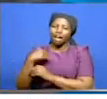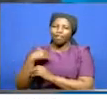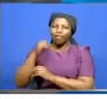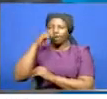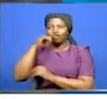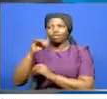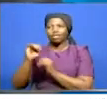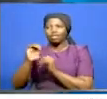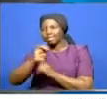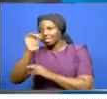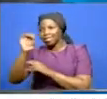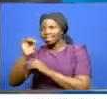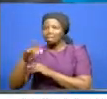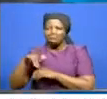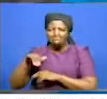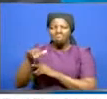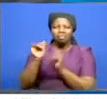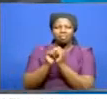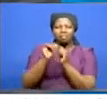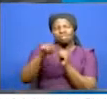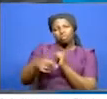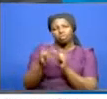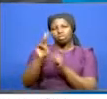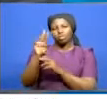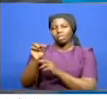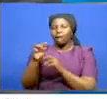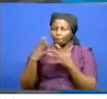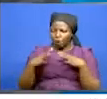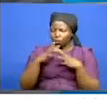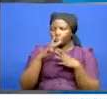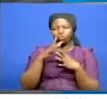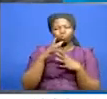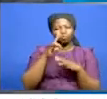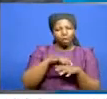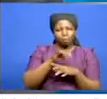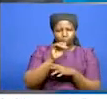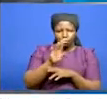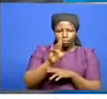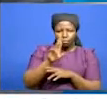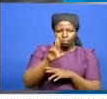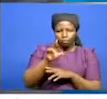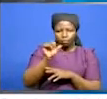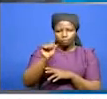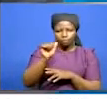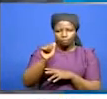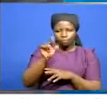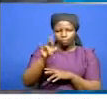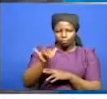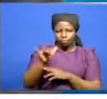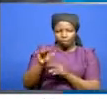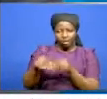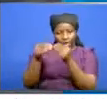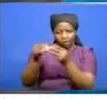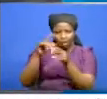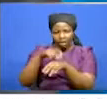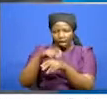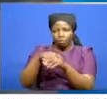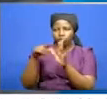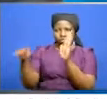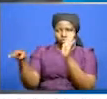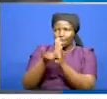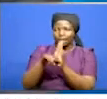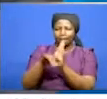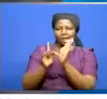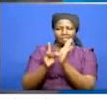kilometers. Wananchi au ile pesa inapeanwa ya basari ni unapata ukitwanisha development unabaki na